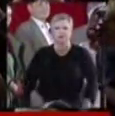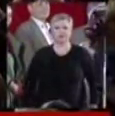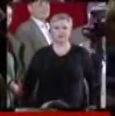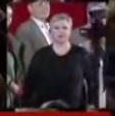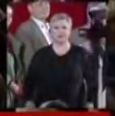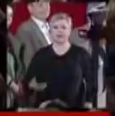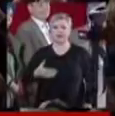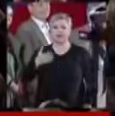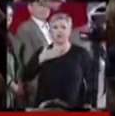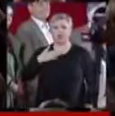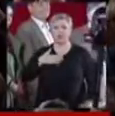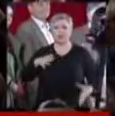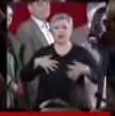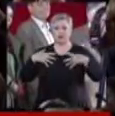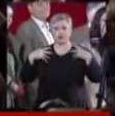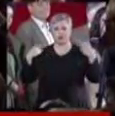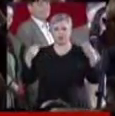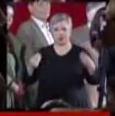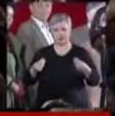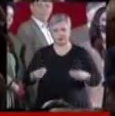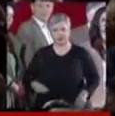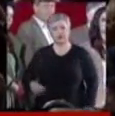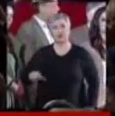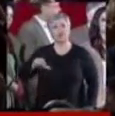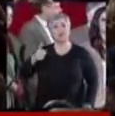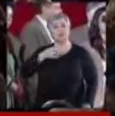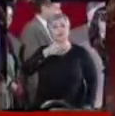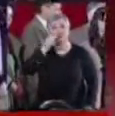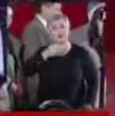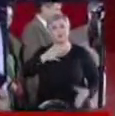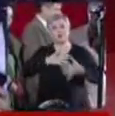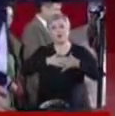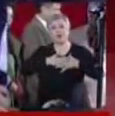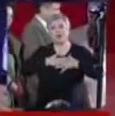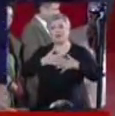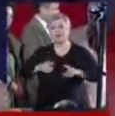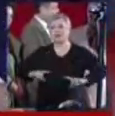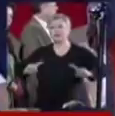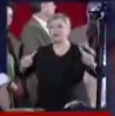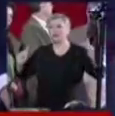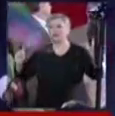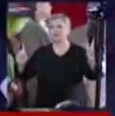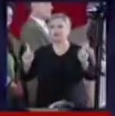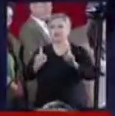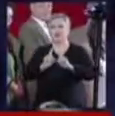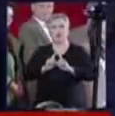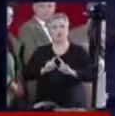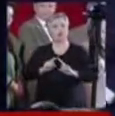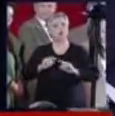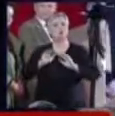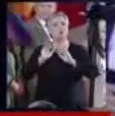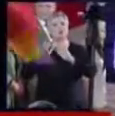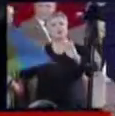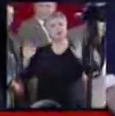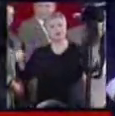ευχηθώ καταρχάς να ευχαριστήσω όλες και όλους όσοι ανταποκρίθηκαν στο κάλεσμα αυτής της